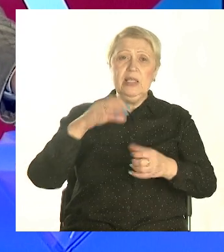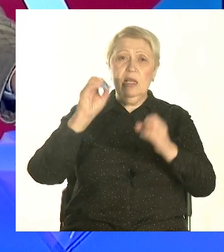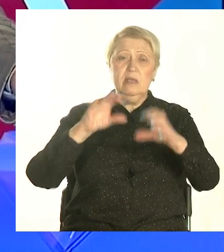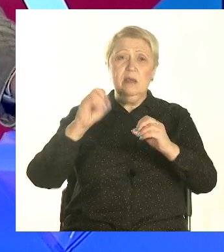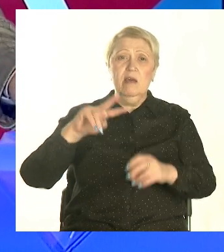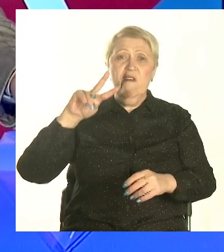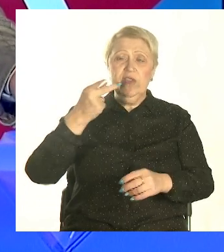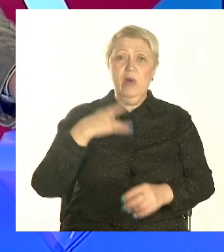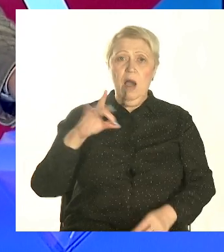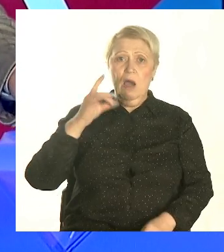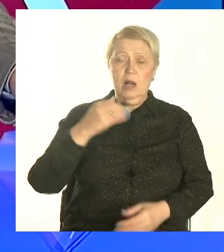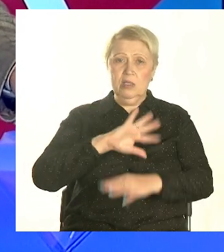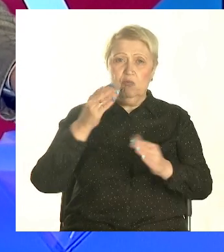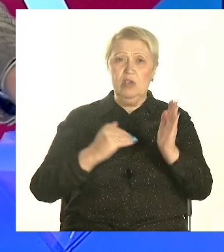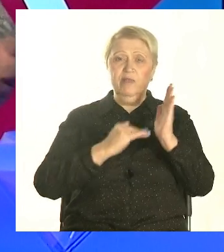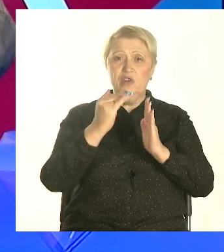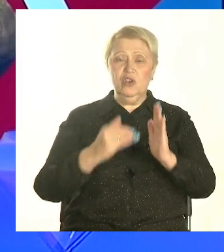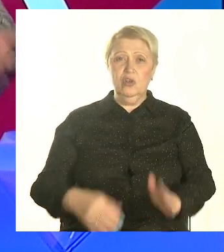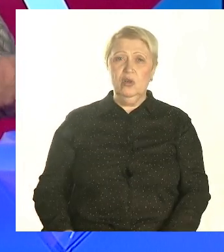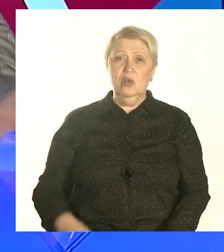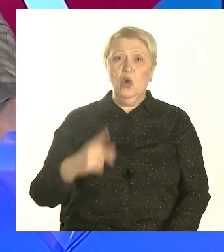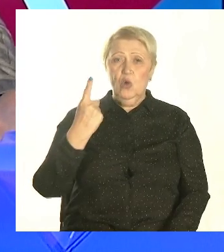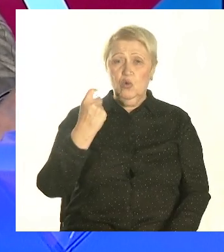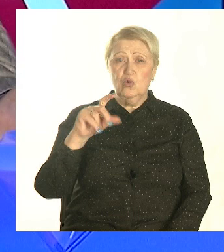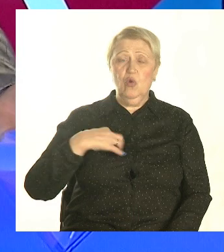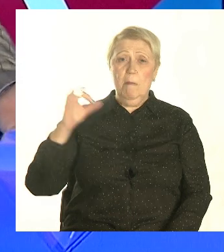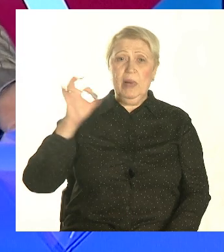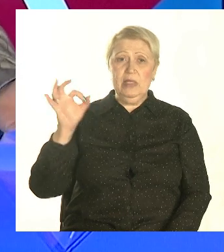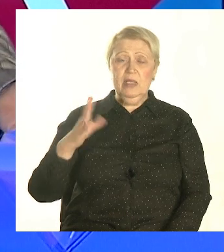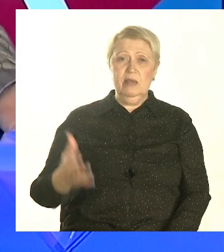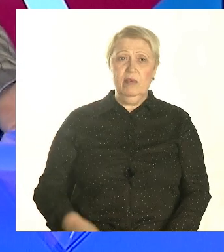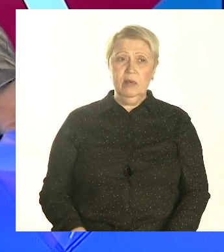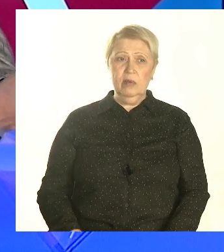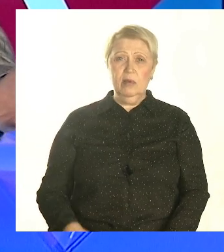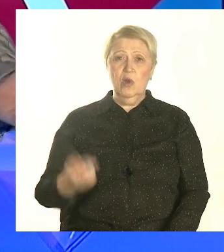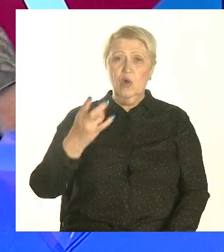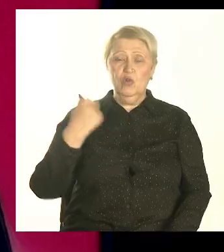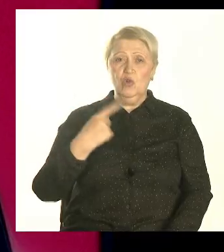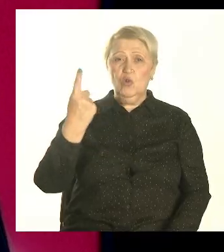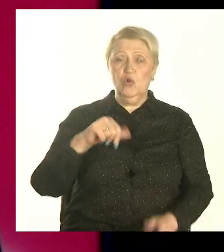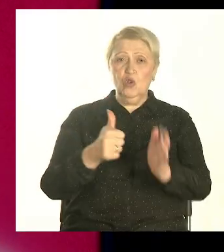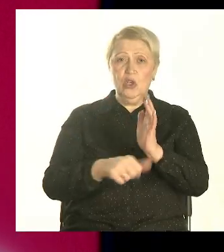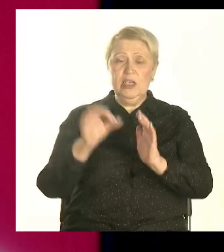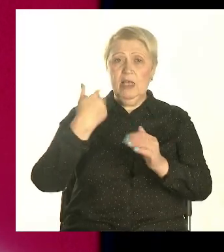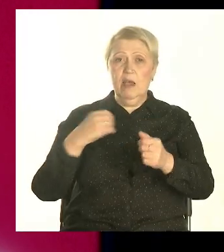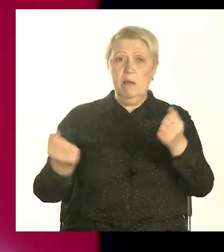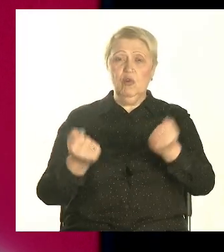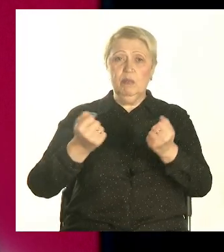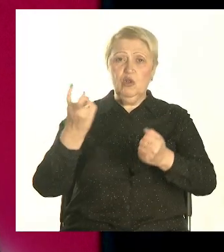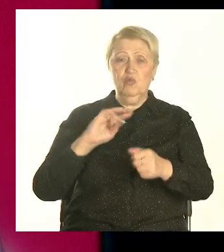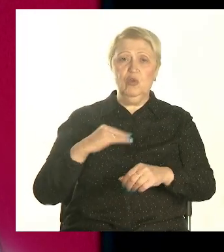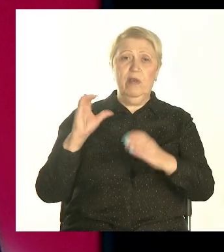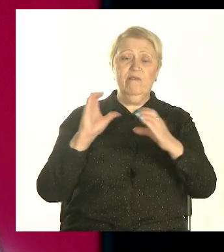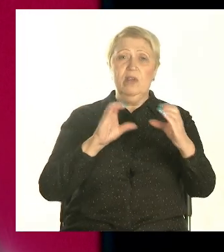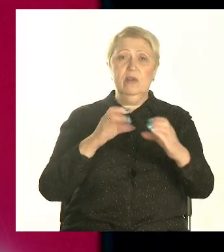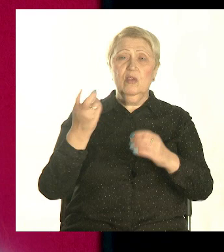два раза. Плюс 100%. Да. То есть, получается, не 80, 160 машин должно будет выйти, чтобы обеспечить нормальную чистоту города? Ну, этот